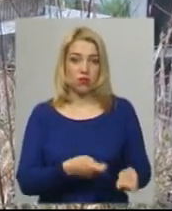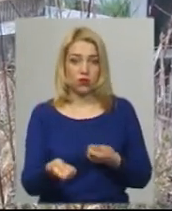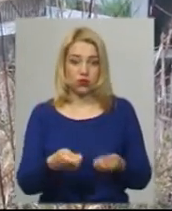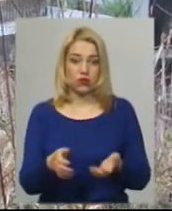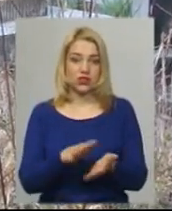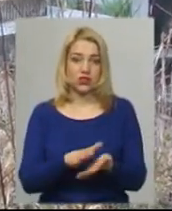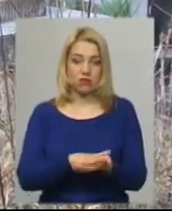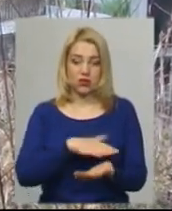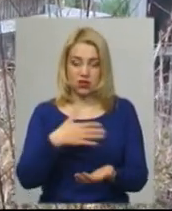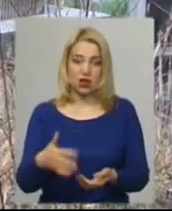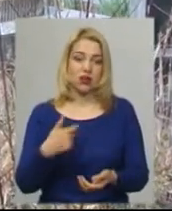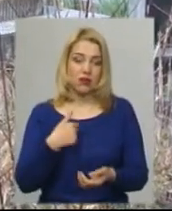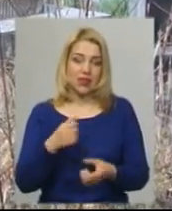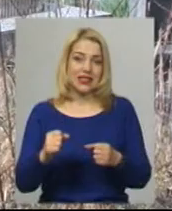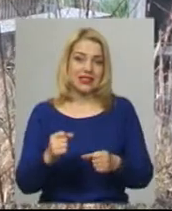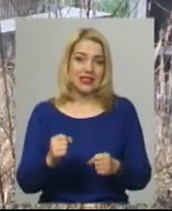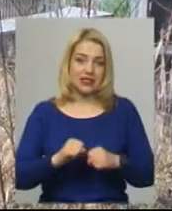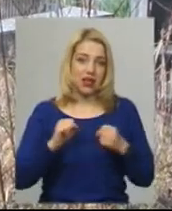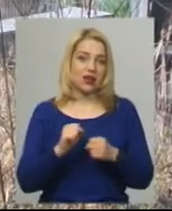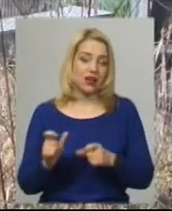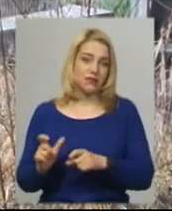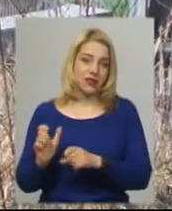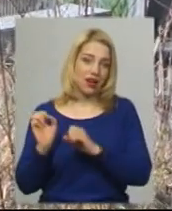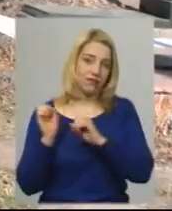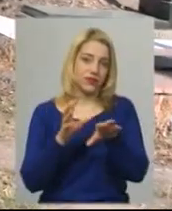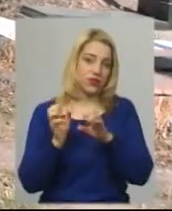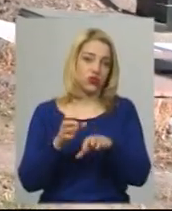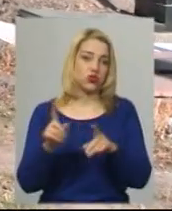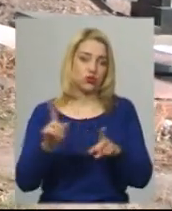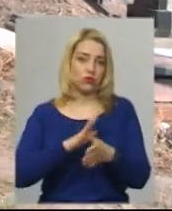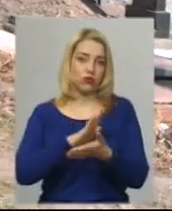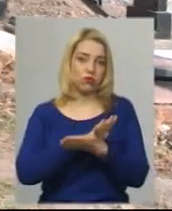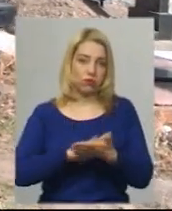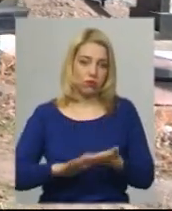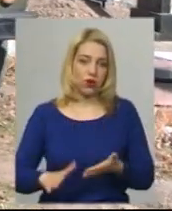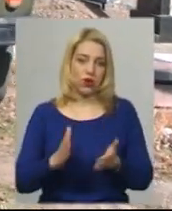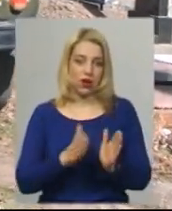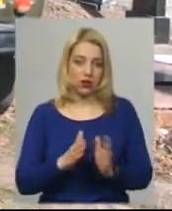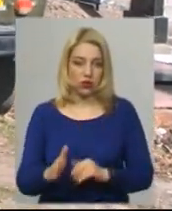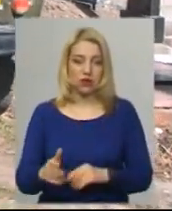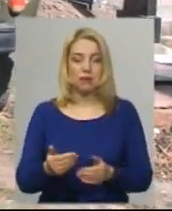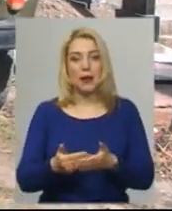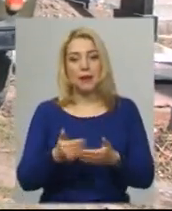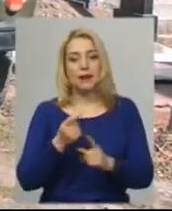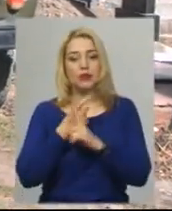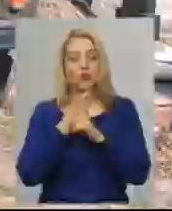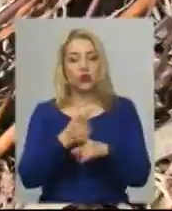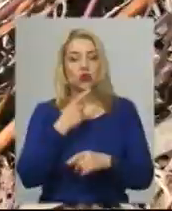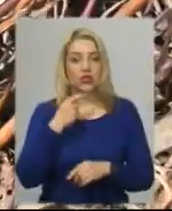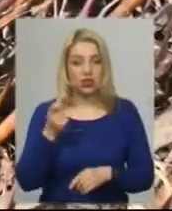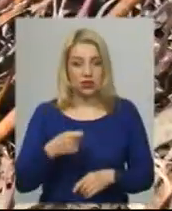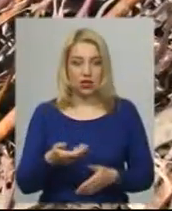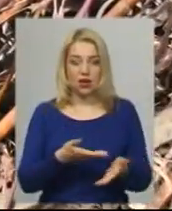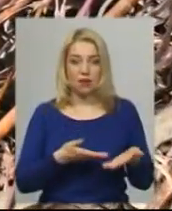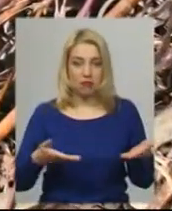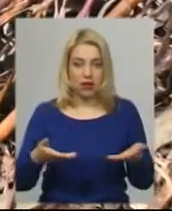ми його вигружаємо, стараємося, щоб було чистенько, підтримувати порядок. Перед провідною неділею, як і в минулі роки, ми вивозимо сміття